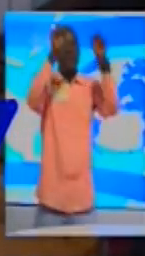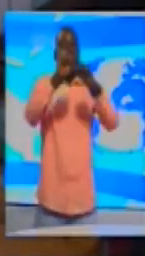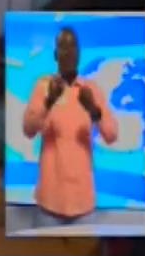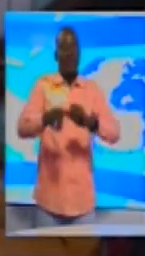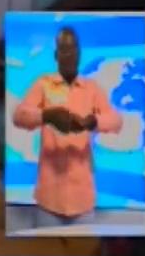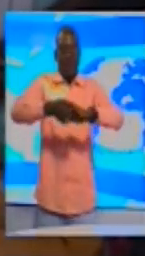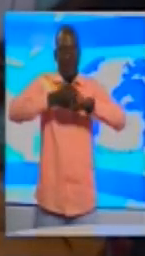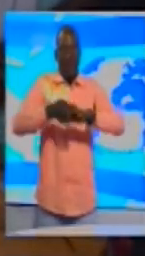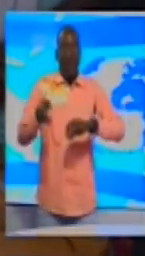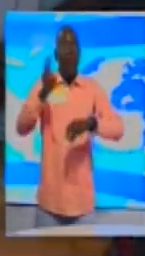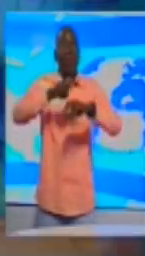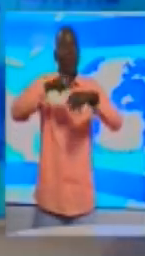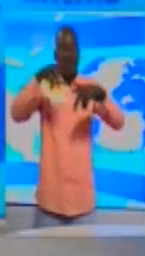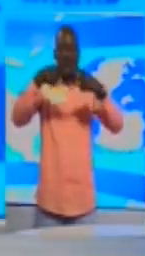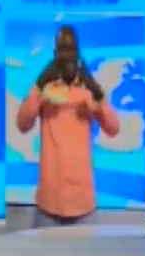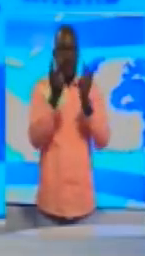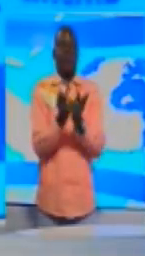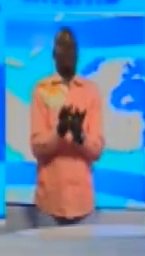mis en place.